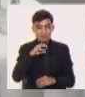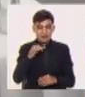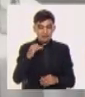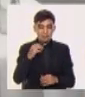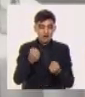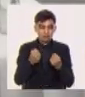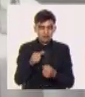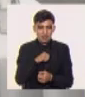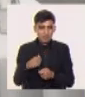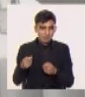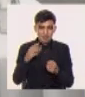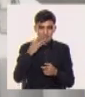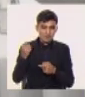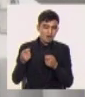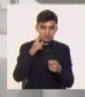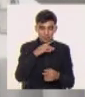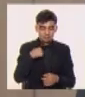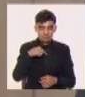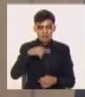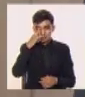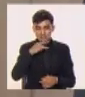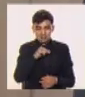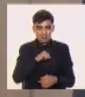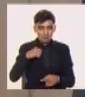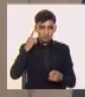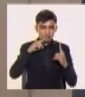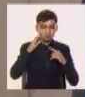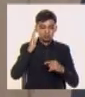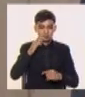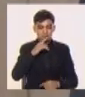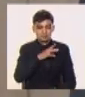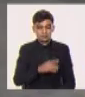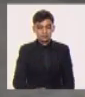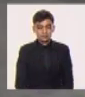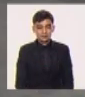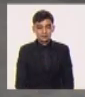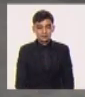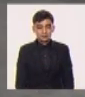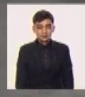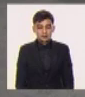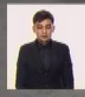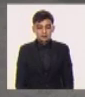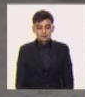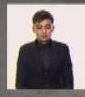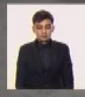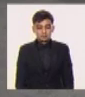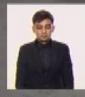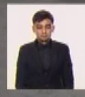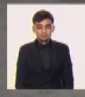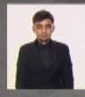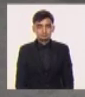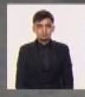әкелмей, өз мамандарымыз шығаратын болады, дейді ұйымдастырушылар. Жанат Молдашева, Фархат Тәжбаев, Информбюро, Атырау облысы.